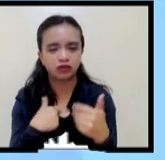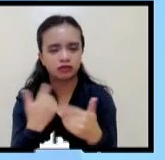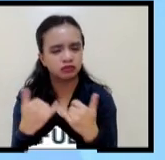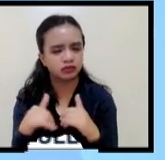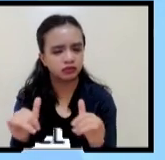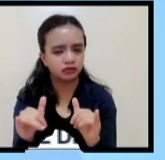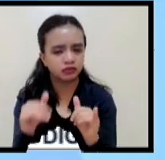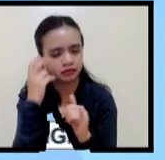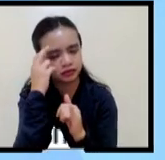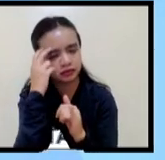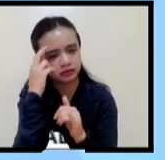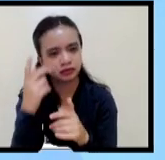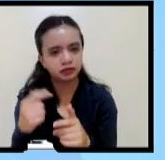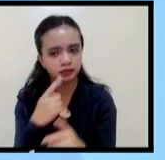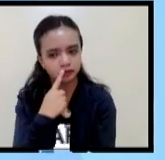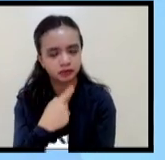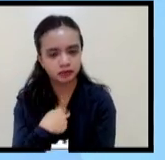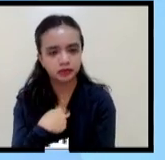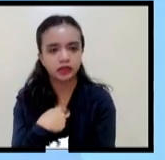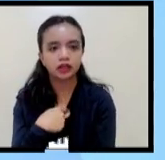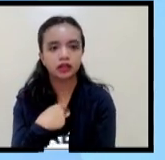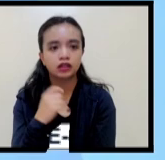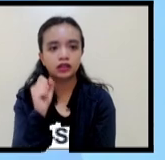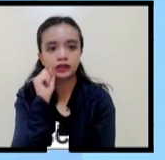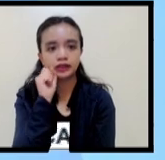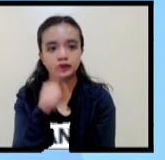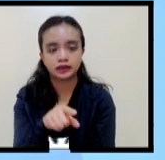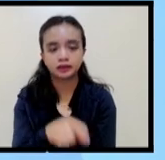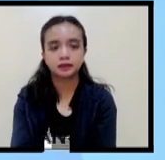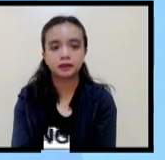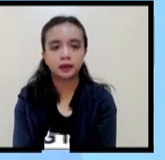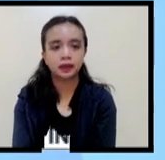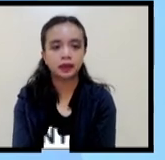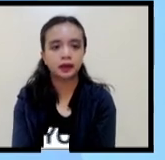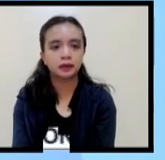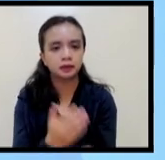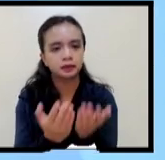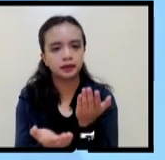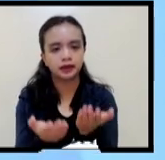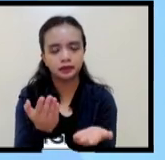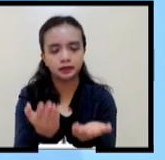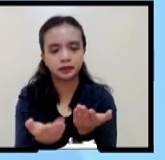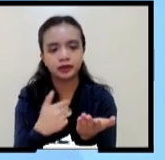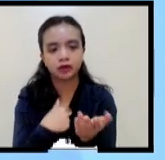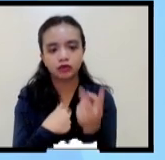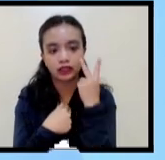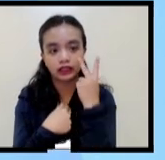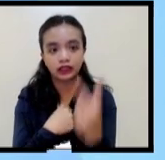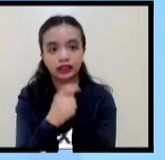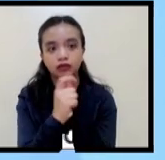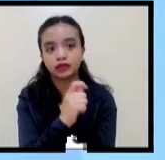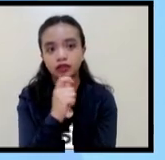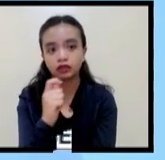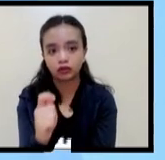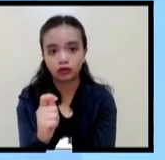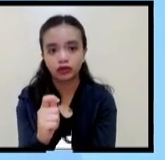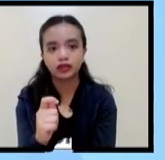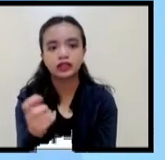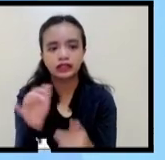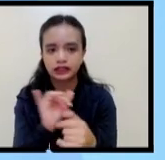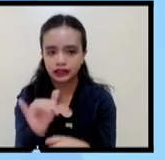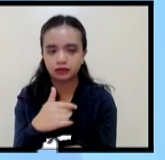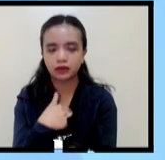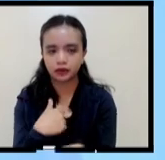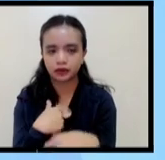when nung sinabi ng sister ko. Kaya nung siguro destiny na rin, nakita ko sa TikTok kung saan nandun din ako ngayon.